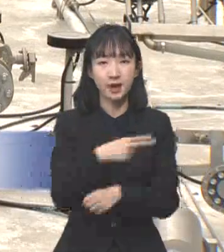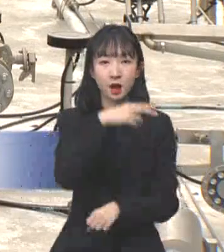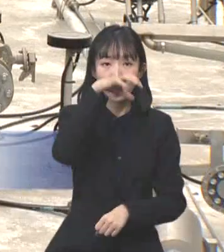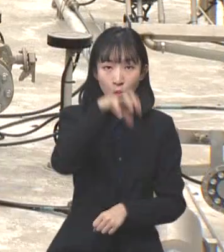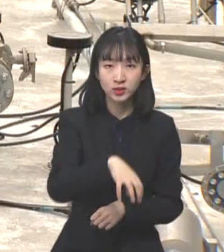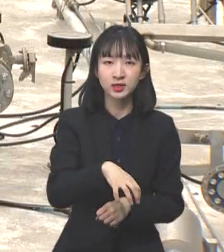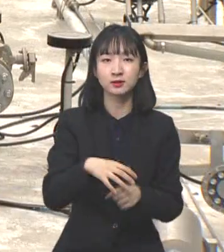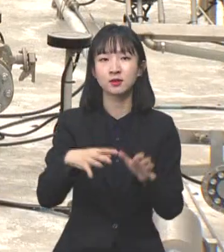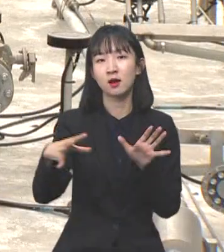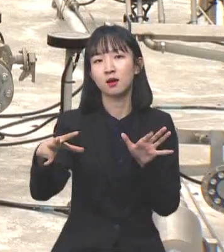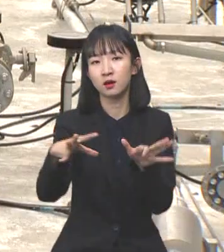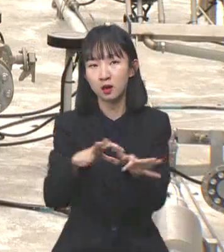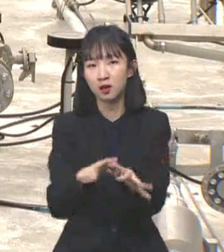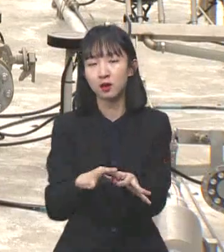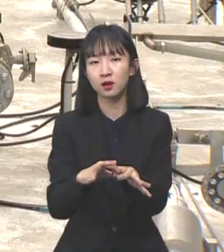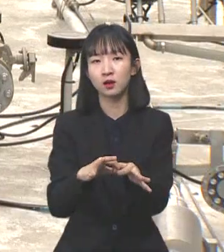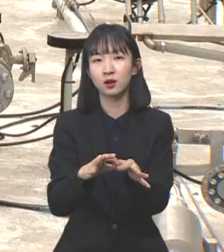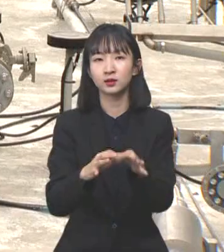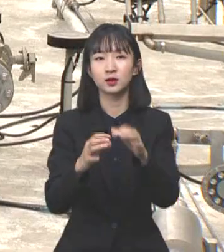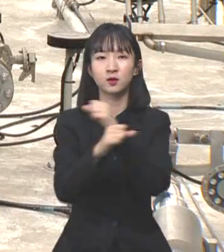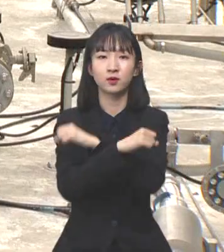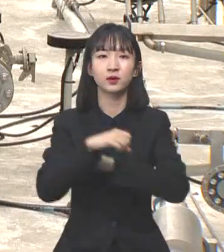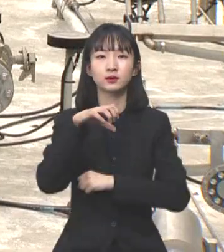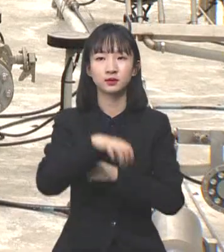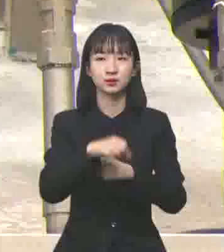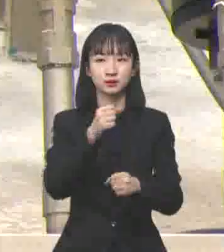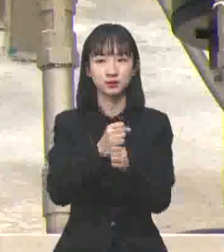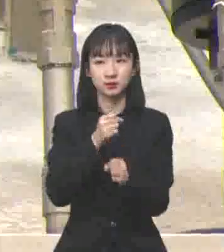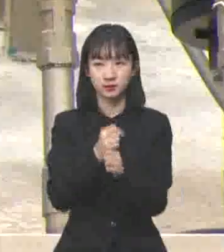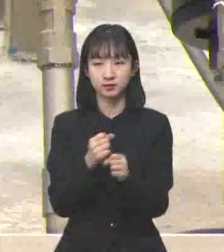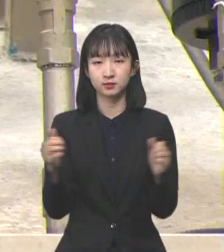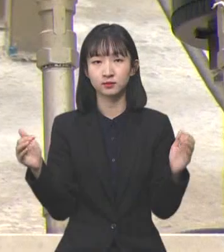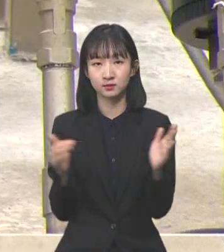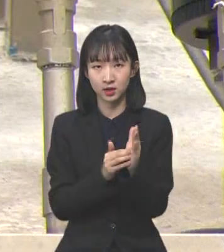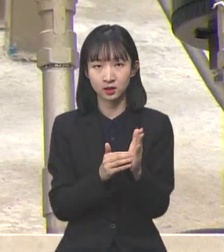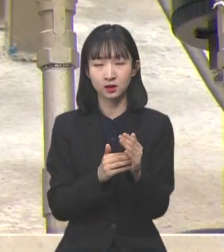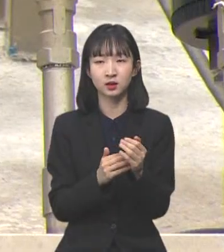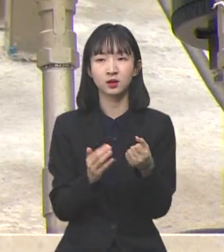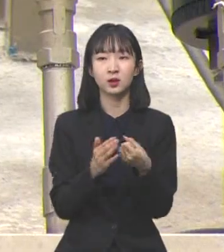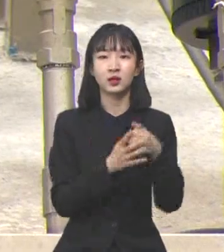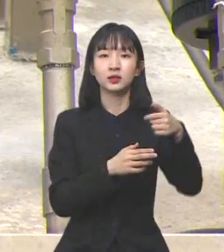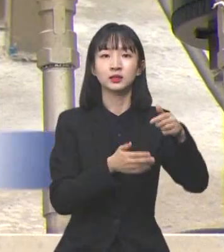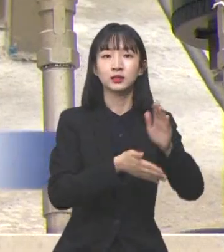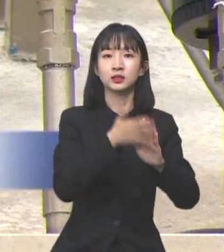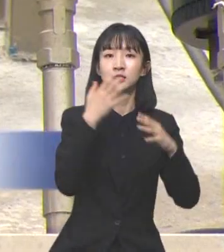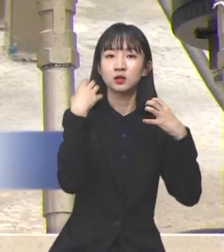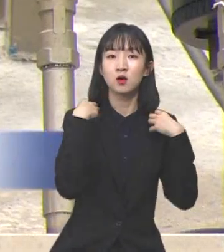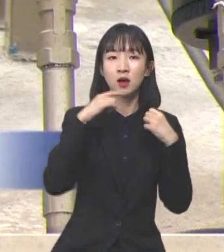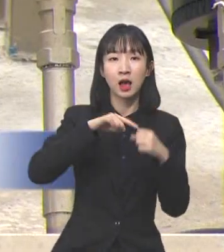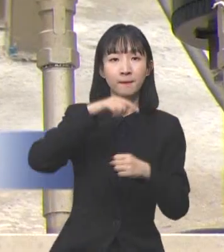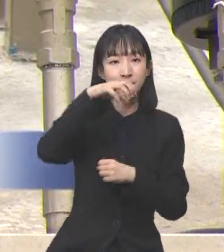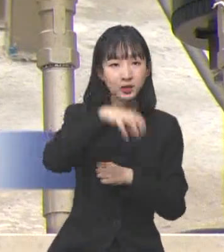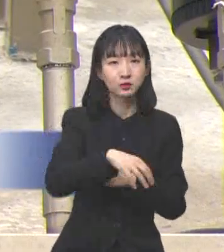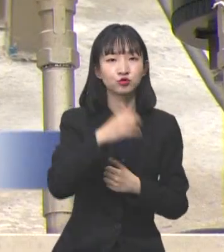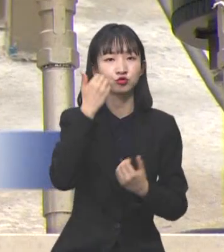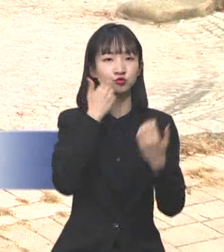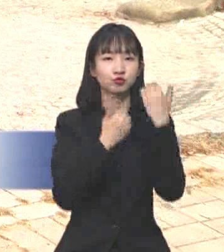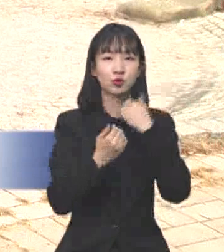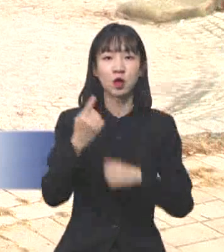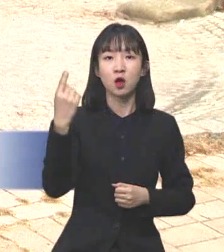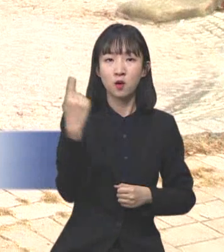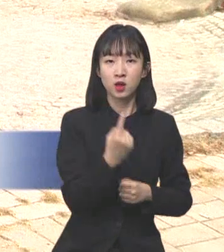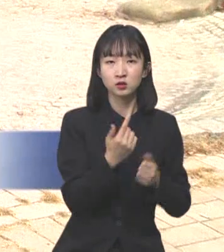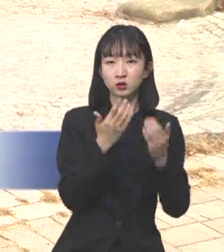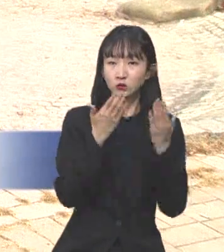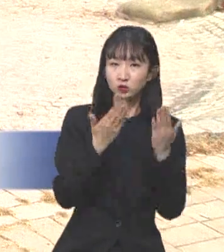공간으로 활용하기 위해 광장을 조성하게 되는데요 이제 시청 한마당 은 누구나 쉽게 찾아와 휴식을 취하고